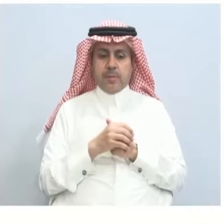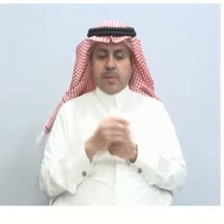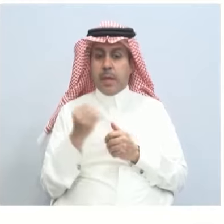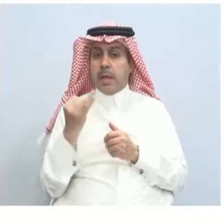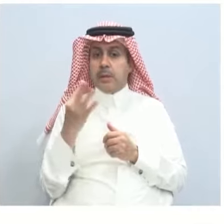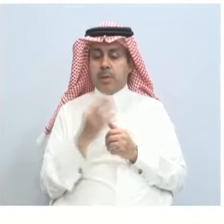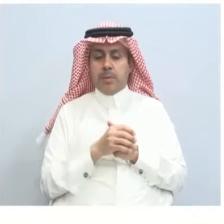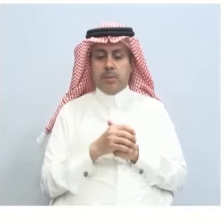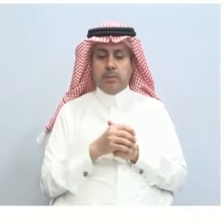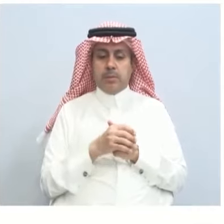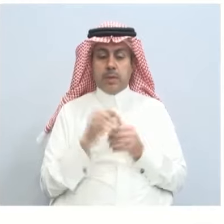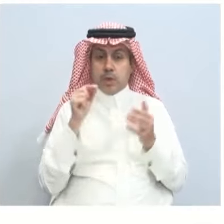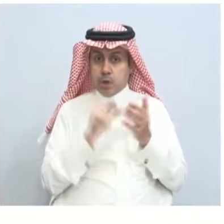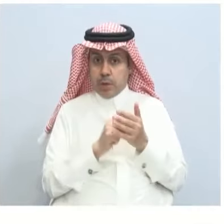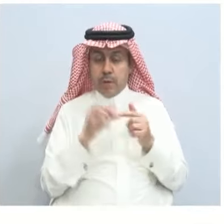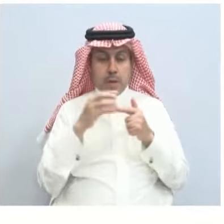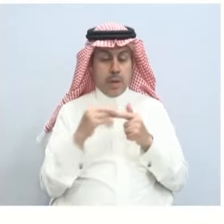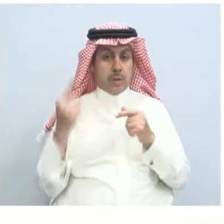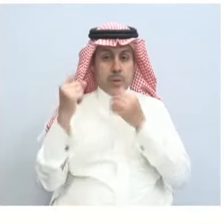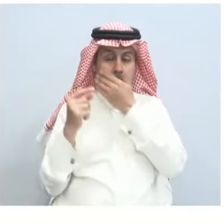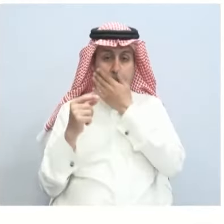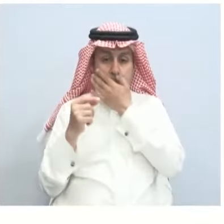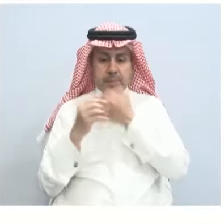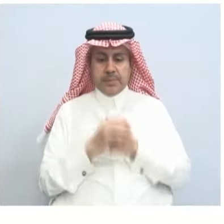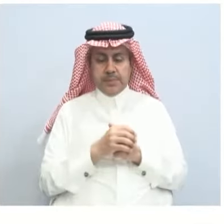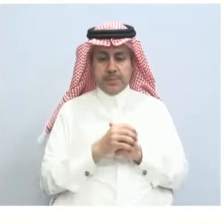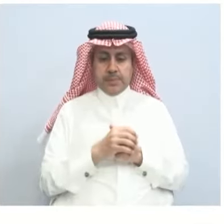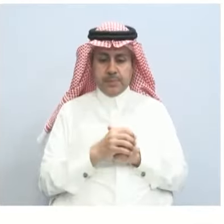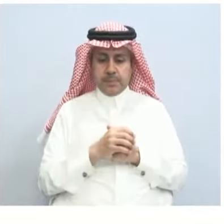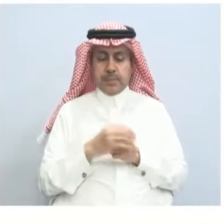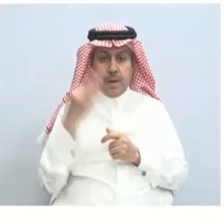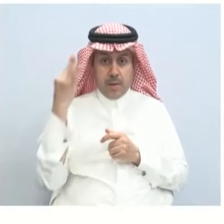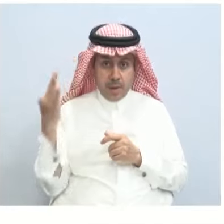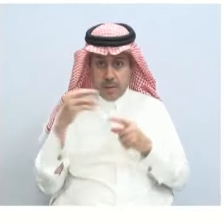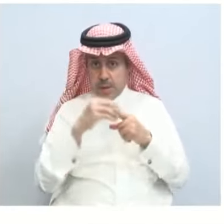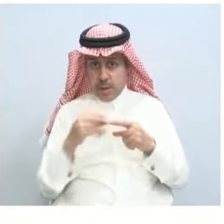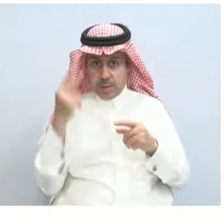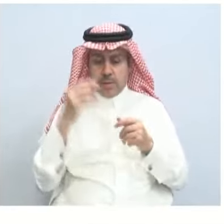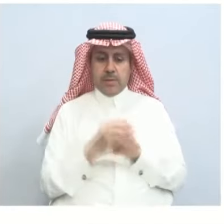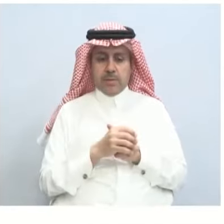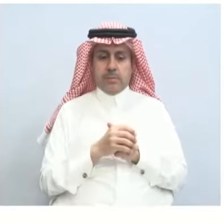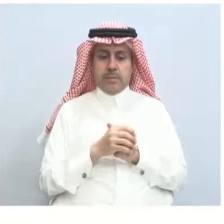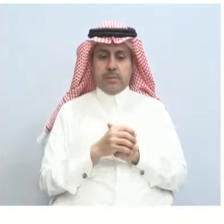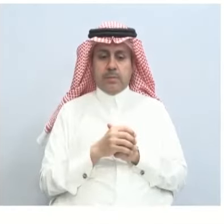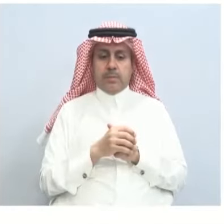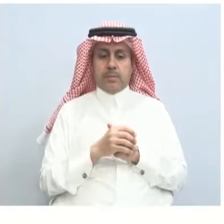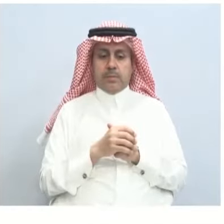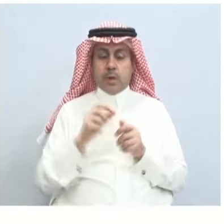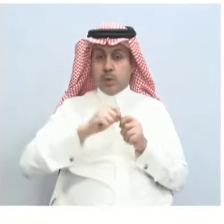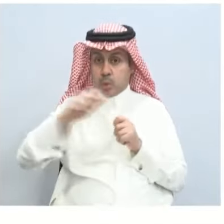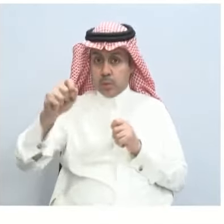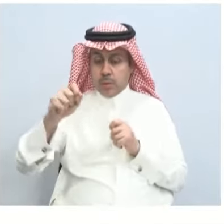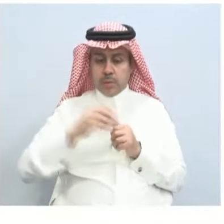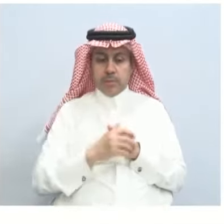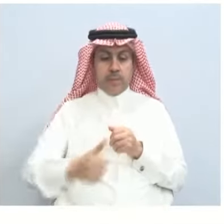بتطلع معي صفر ناص وا هذ تصير سالب وا 3 ناص 2 هذه واح بهذا الشكل اما طول المتجه